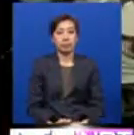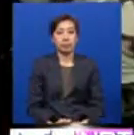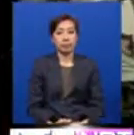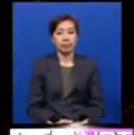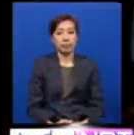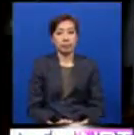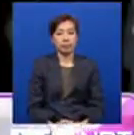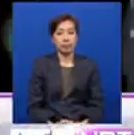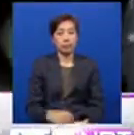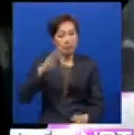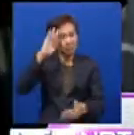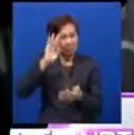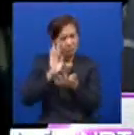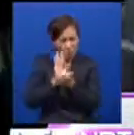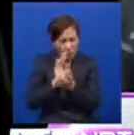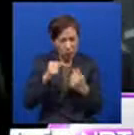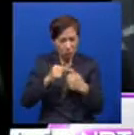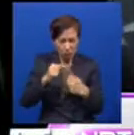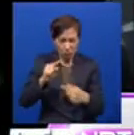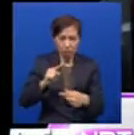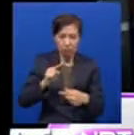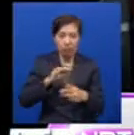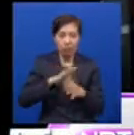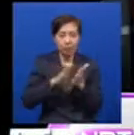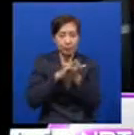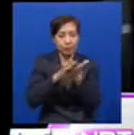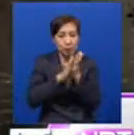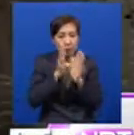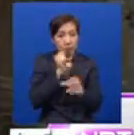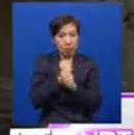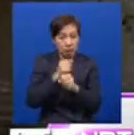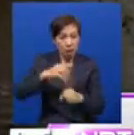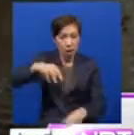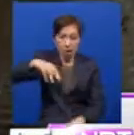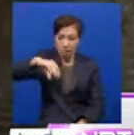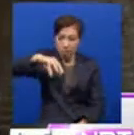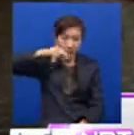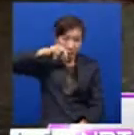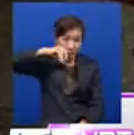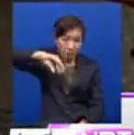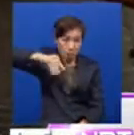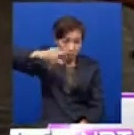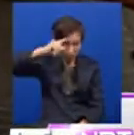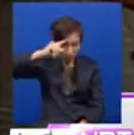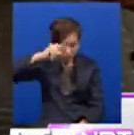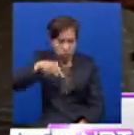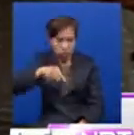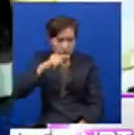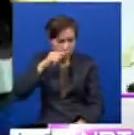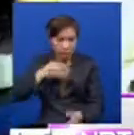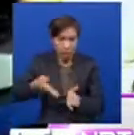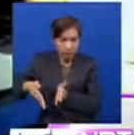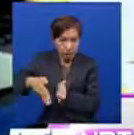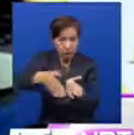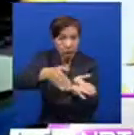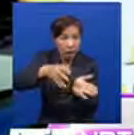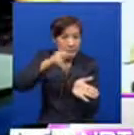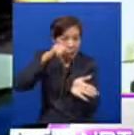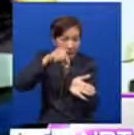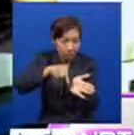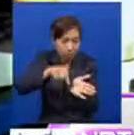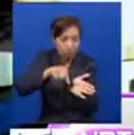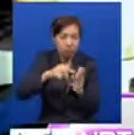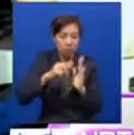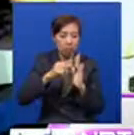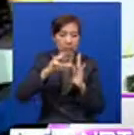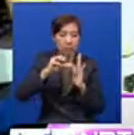แต่เจ้าหน้าที่การประปาส่วนภูมิภาคสาขาแม่สอดจังหวัดตากเร่งสูบน้ำจากแม่น้ำเมยชายแดนไทยเมียนมาร์เข้าไปเก็บในแหล่ง